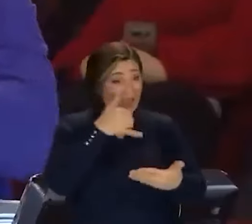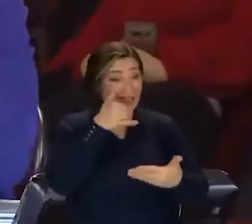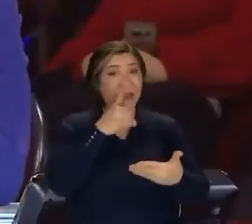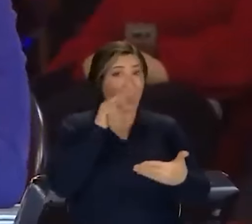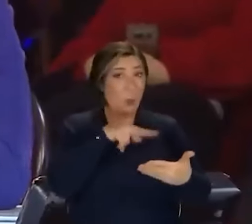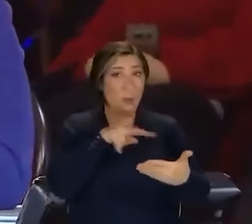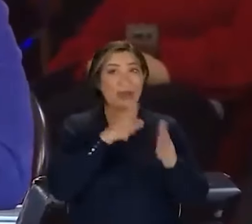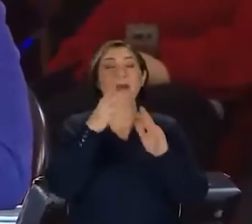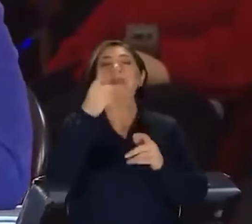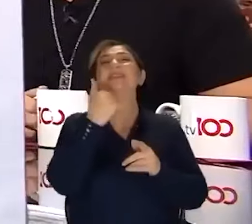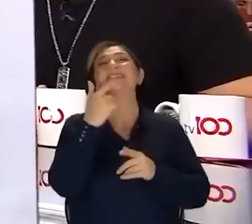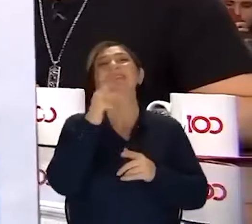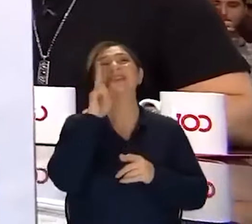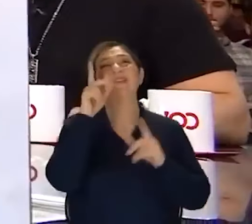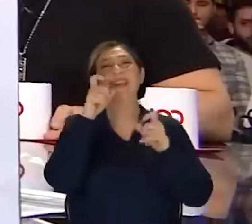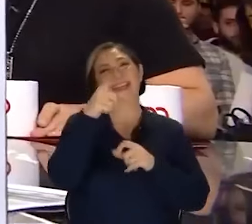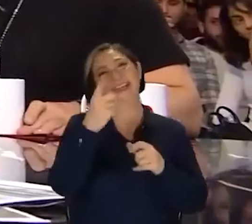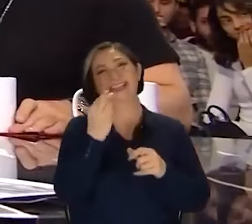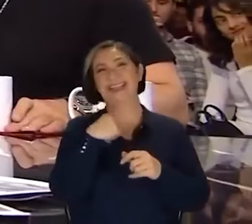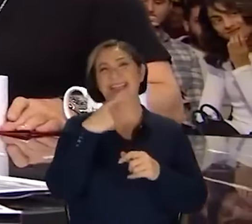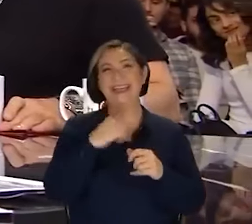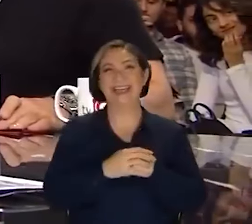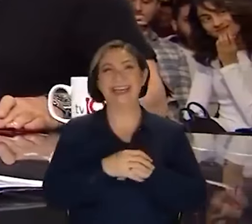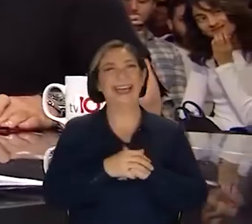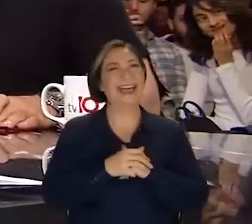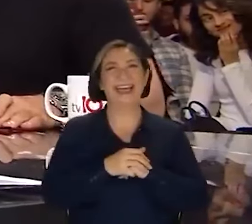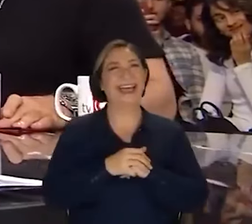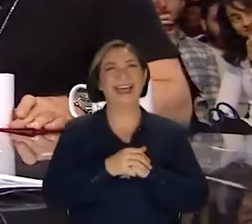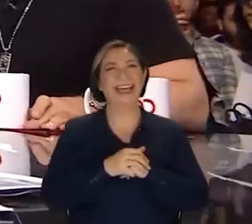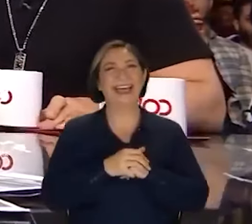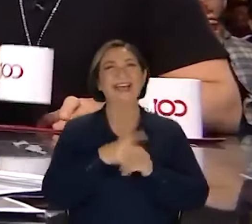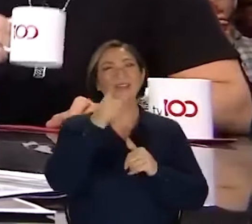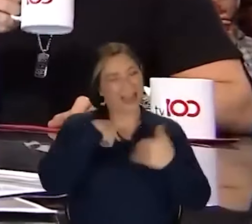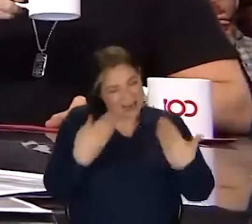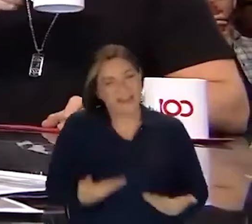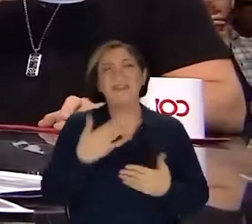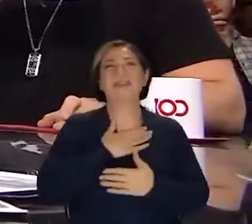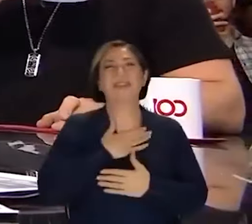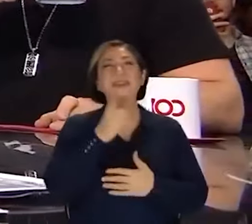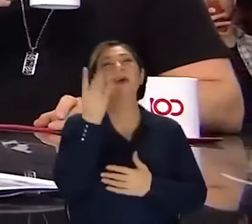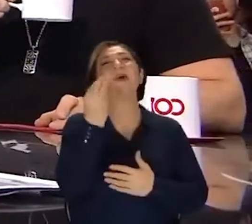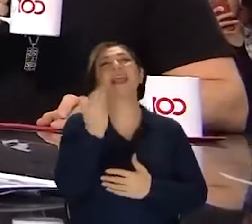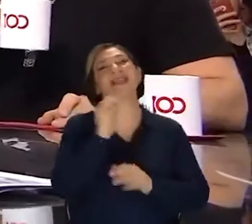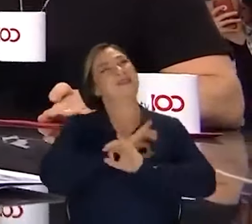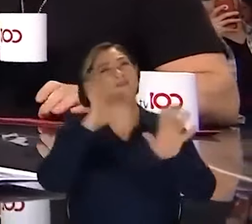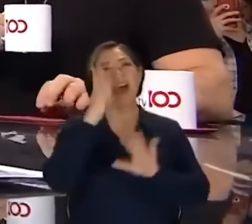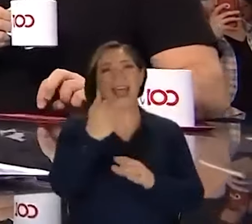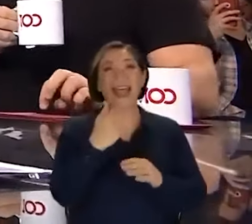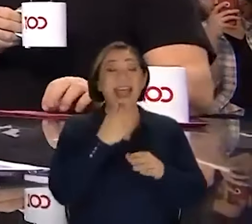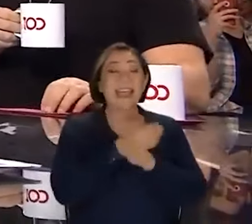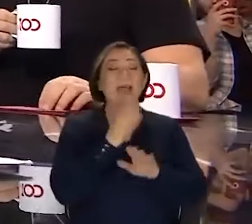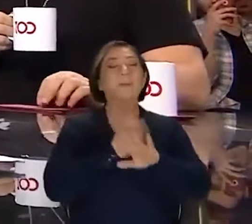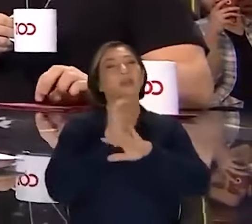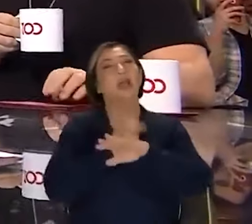gözlüğü m o bu çok tatlı Hadi son fotoğrafı da göstereyim çok komik tamam bu tamam buna razıyım Çok iyi bu Çok iyi Çok iyi Çok iyi ma